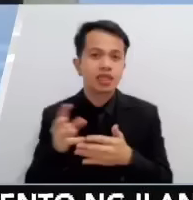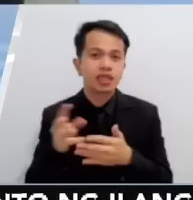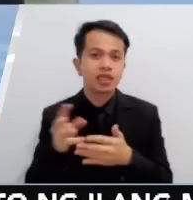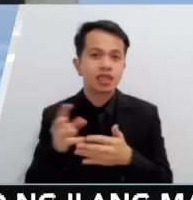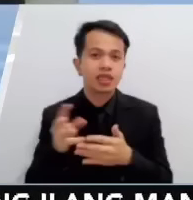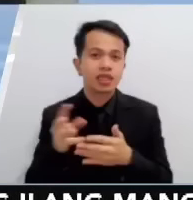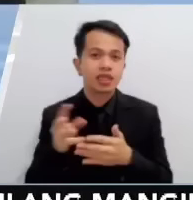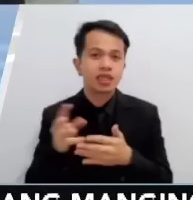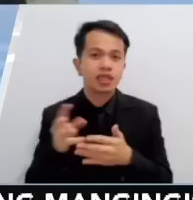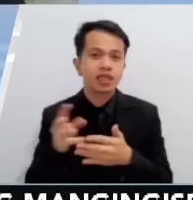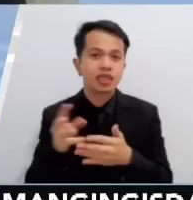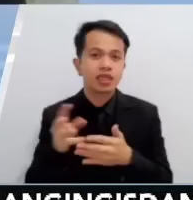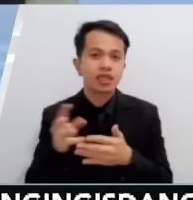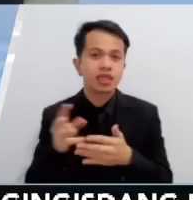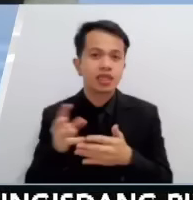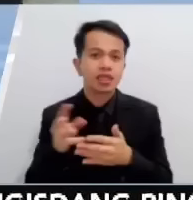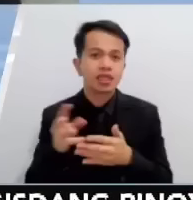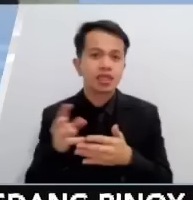area po ng